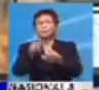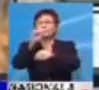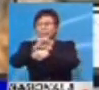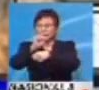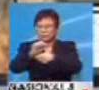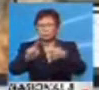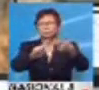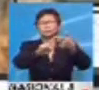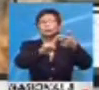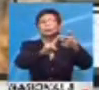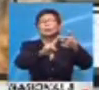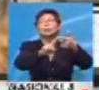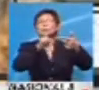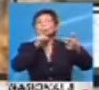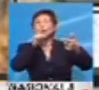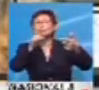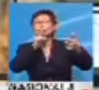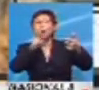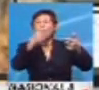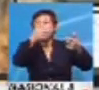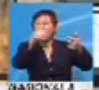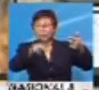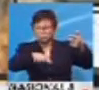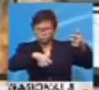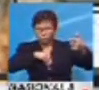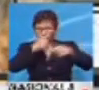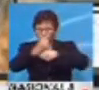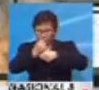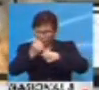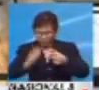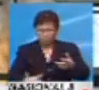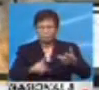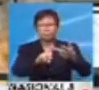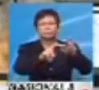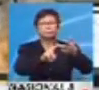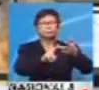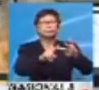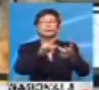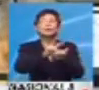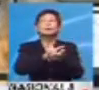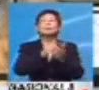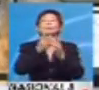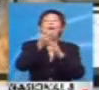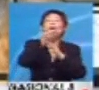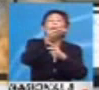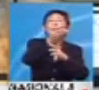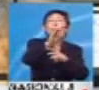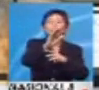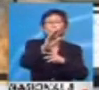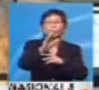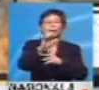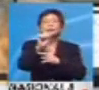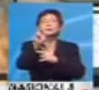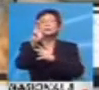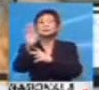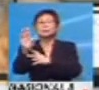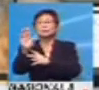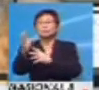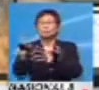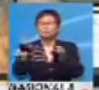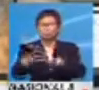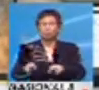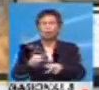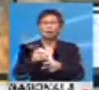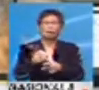2 memastikan hak yang diterima oleh pekerja yang digaji melalui subkontrakting atau